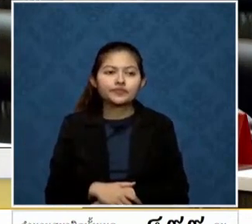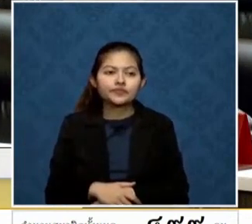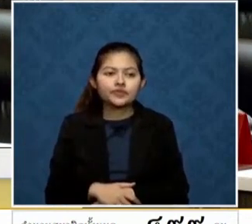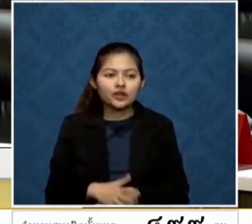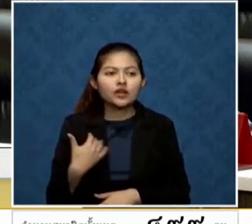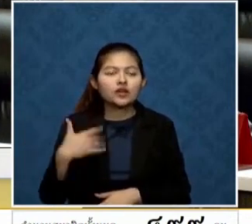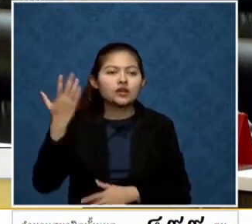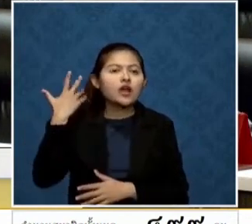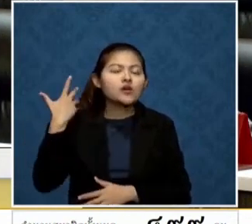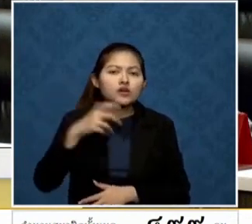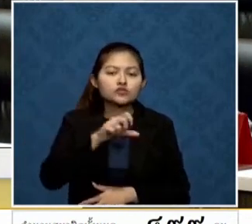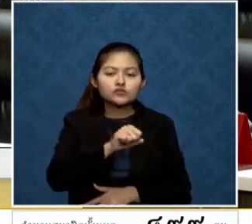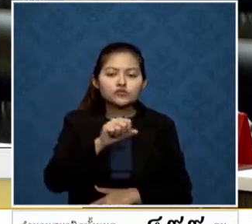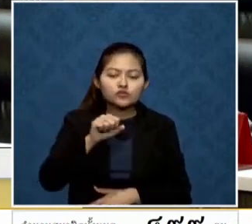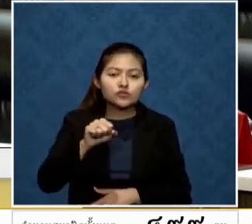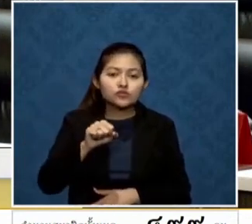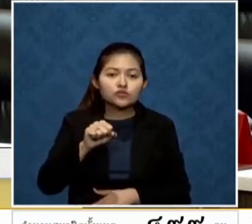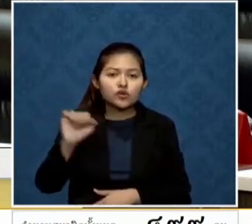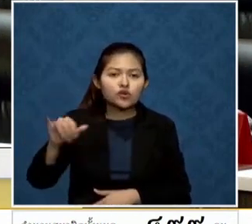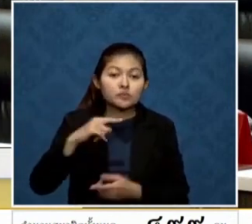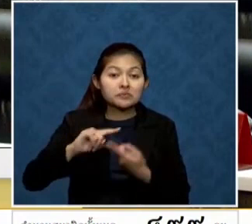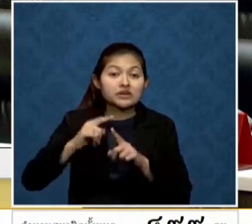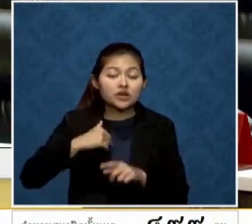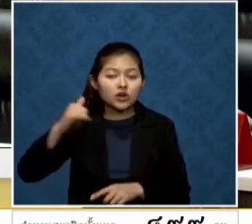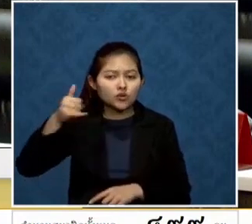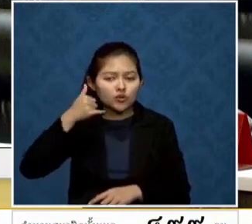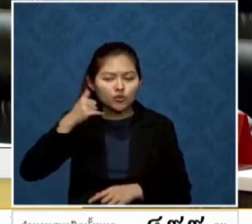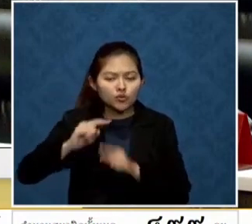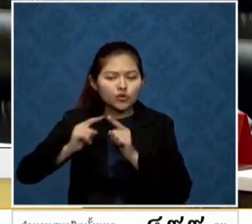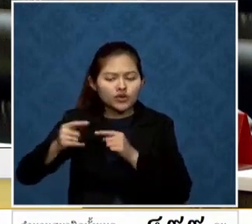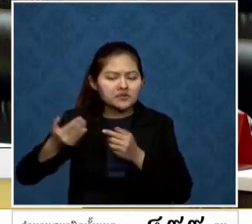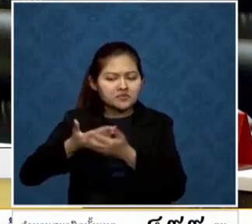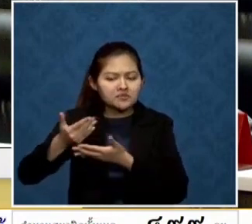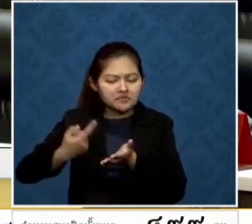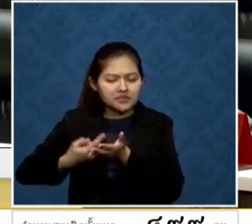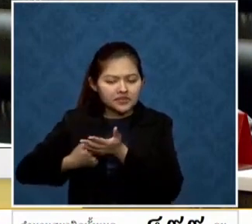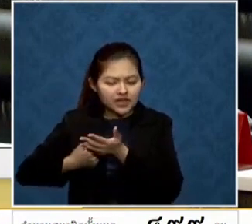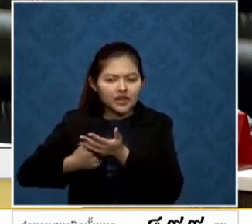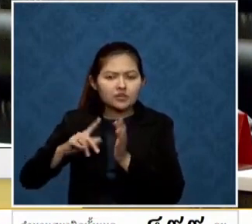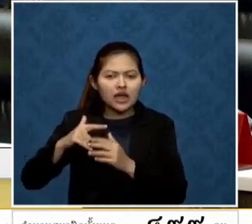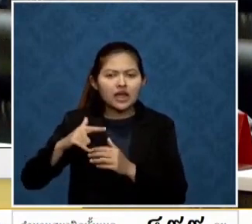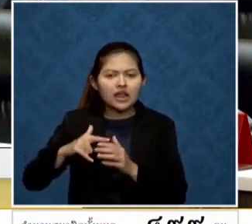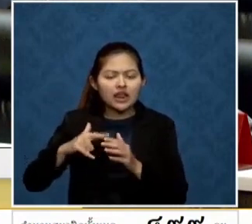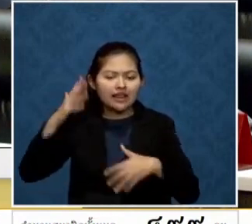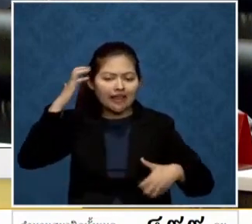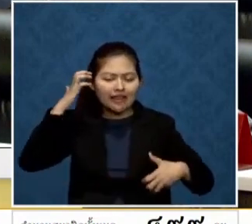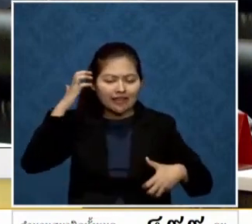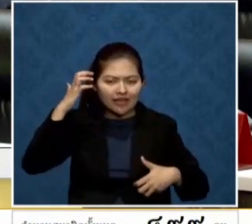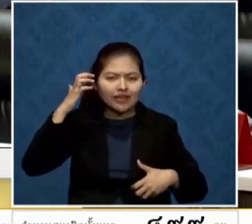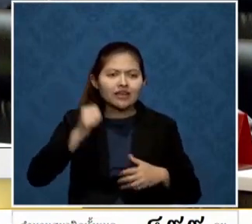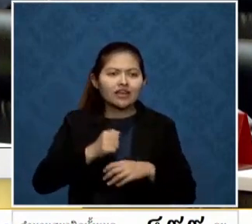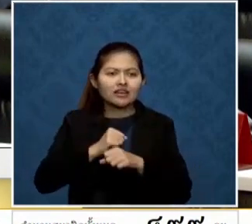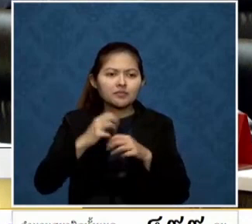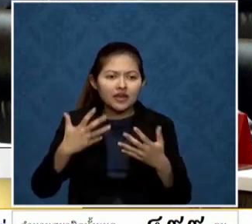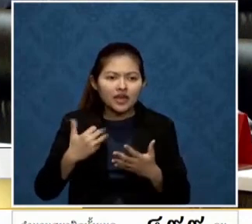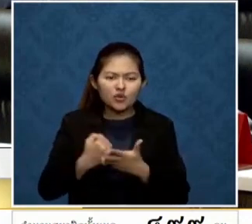ทางสสณัฐชาบุญญชัยอินสวัสดิ์เองก็โทรมาปรึกษากันตลอดเวลาว่าลิงบางขุนเทียนเนี่ยสสต้นทำยังไงได้อีก